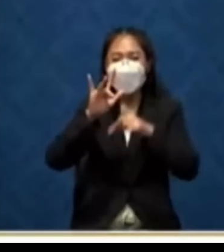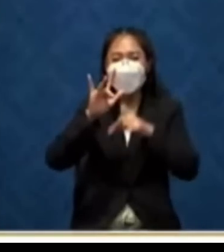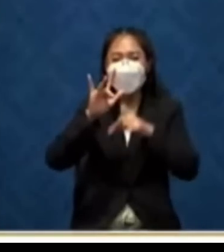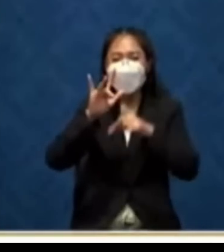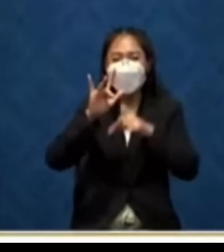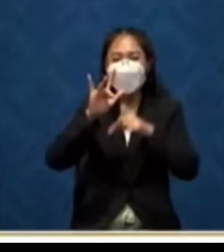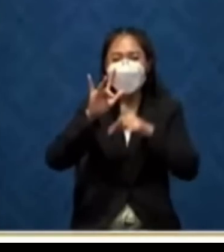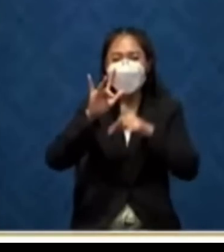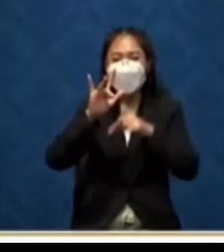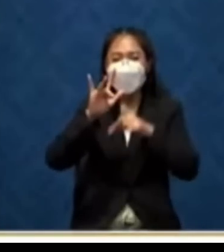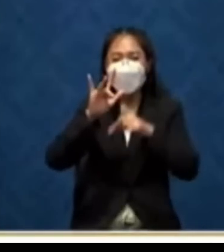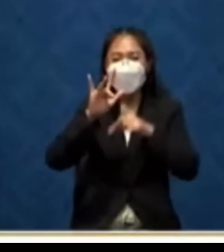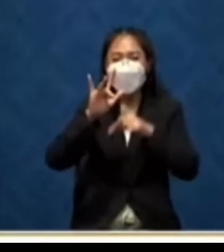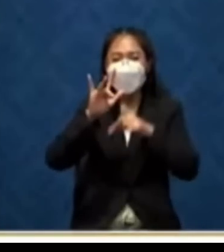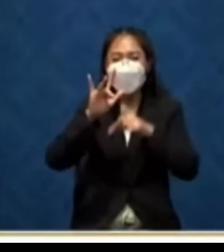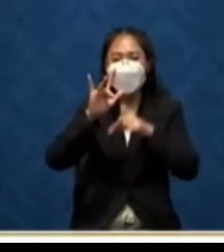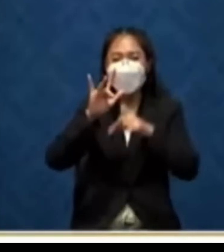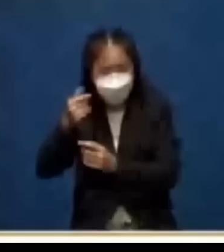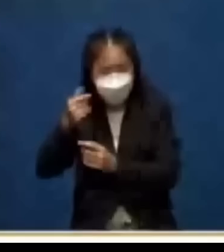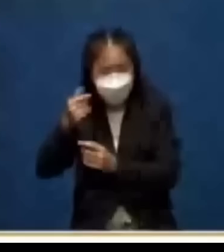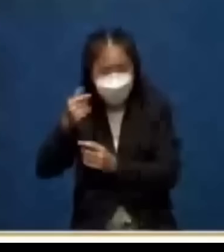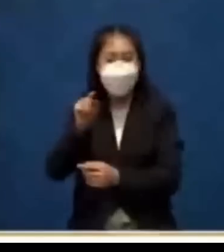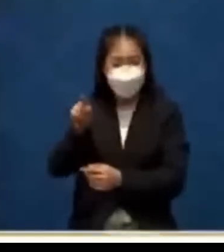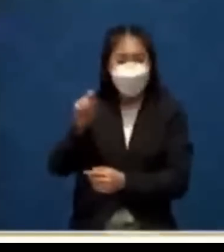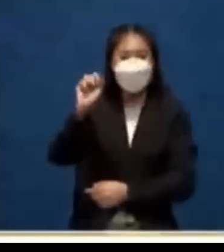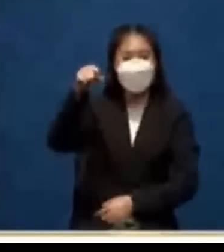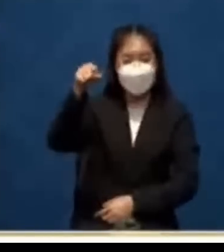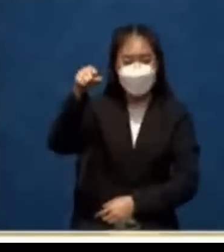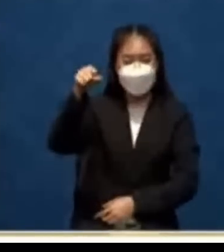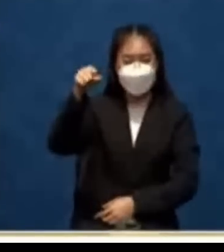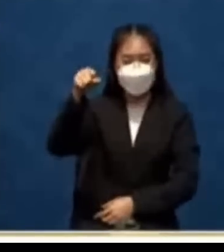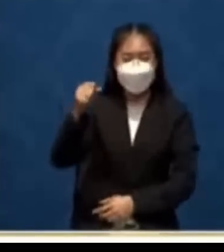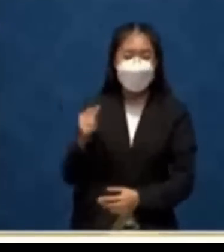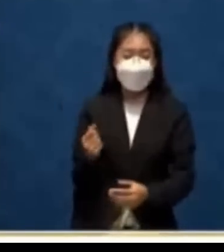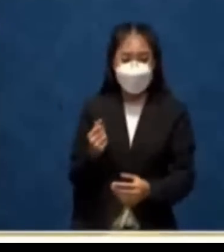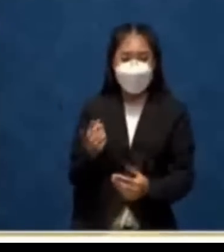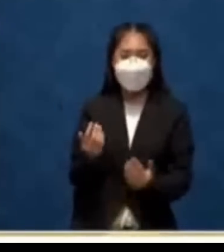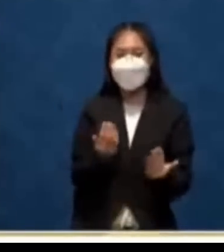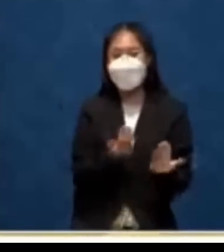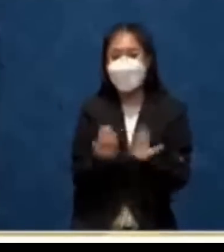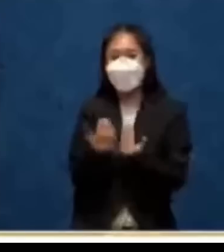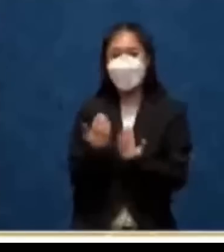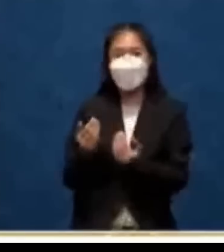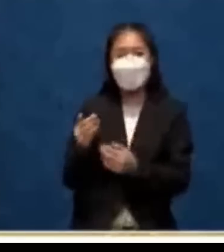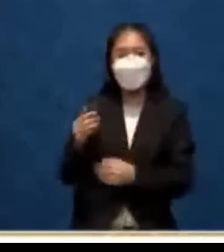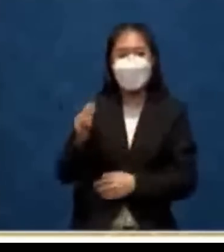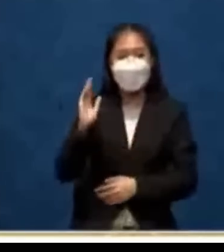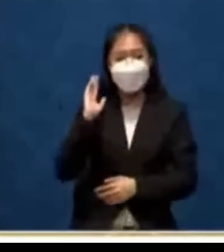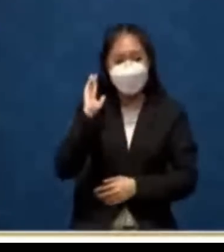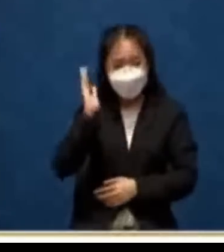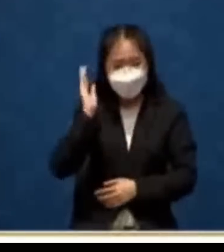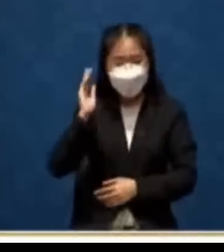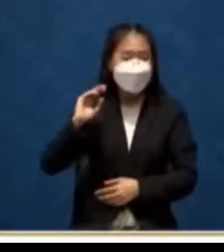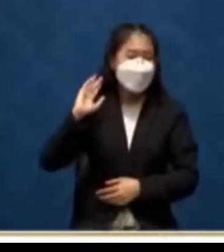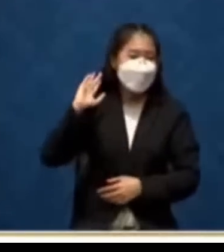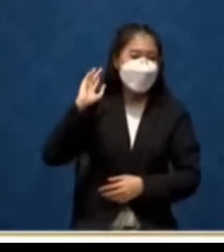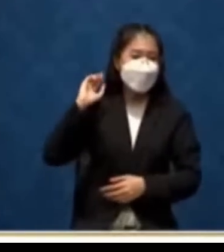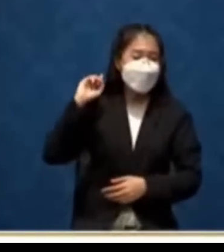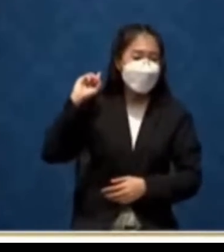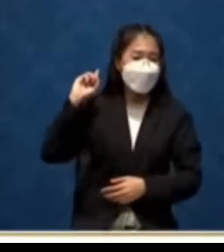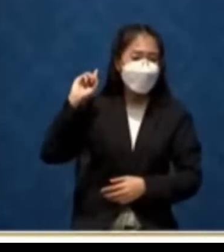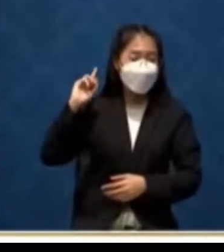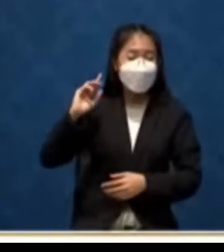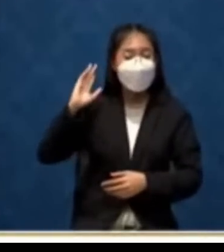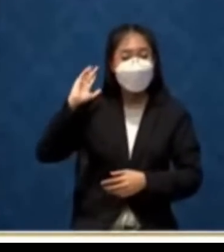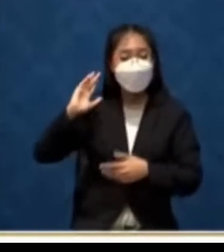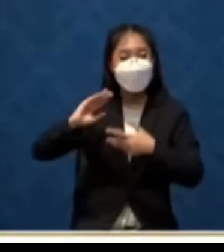ช่ไหมหอจกคอนเทมพอรารี่คอนสตรักชั่นของลูกชายพลเอกปรีชาจันโอชาสวและน้องชายพลเอกประยุ